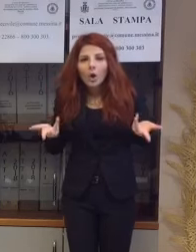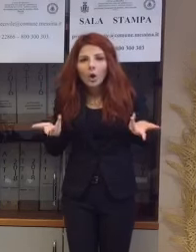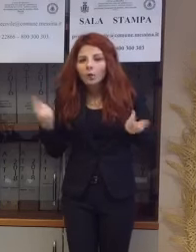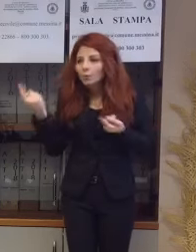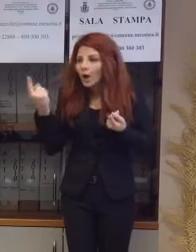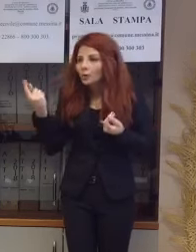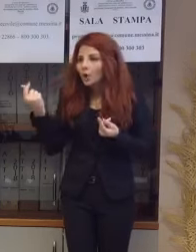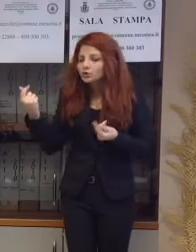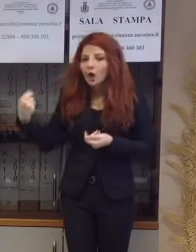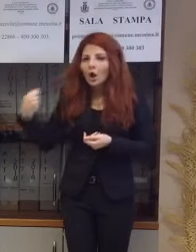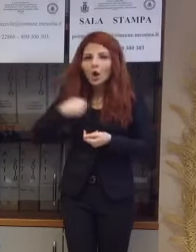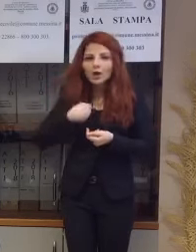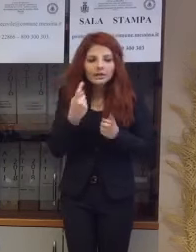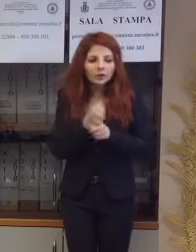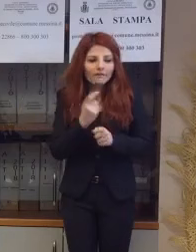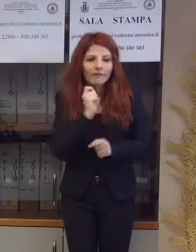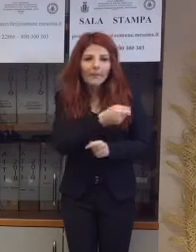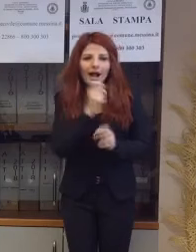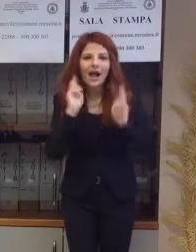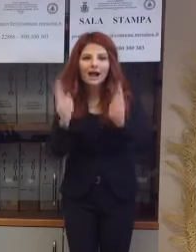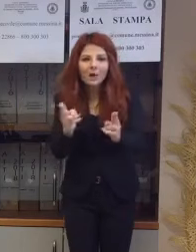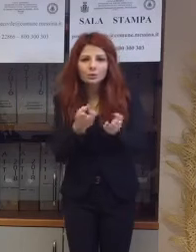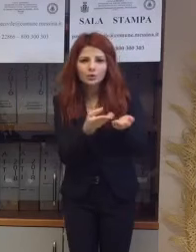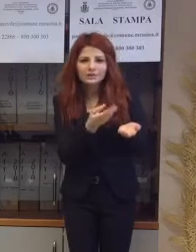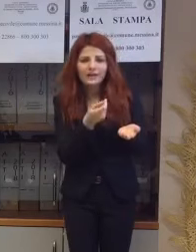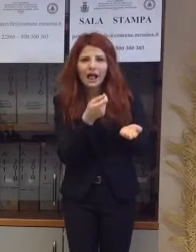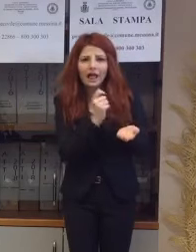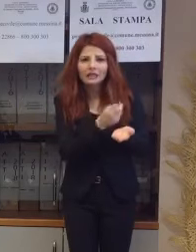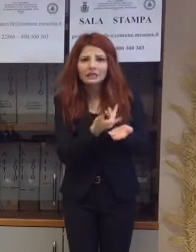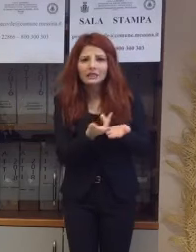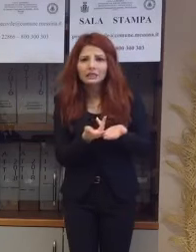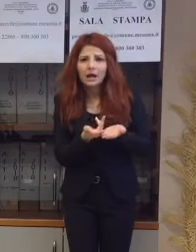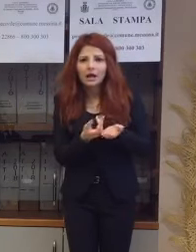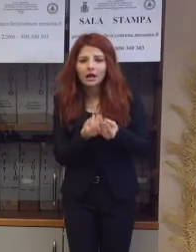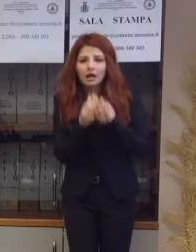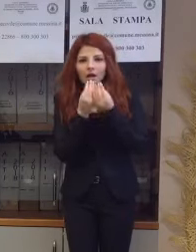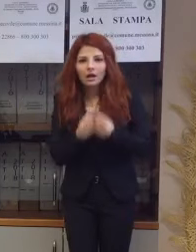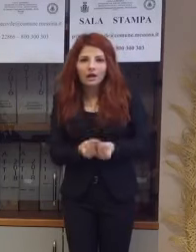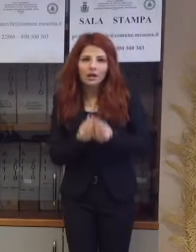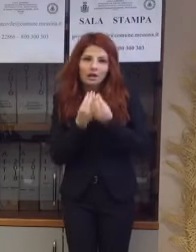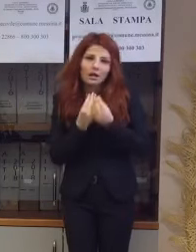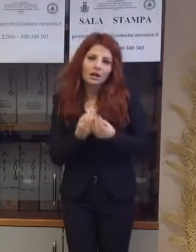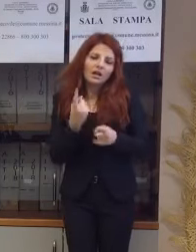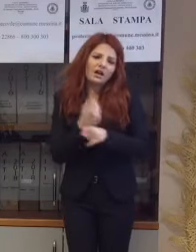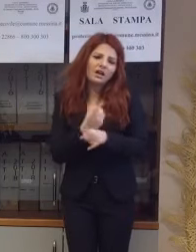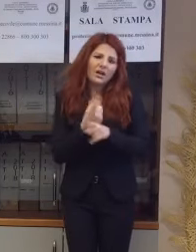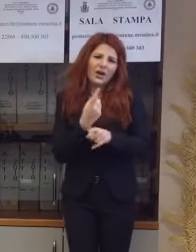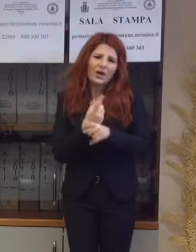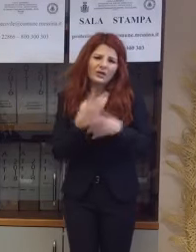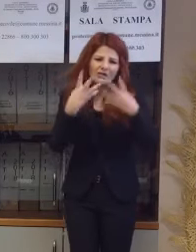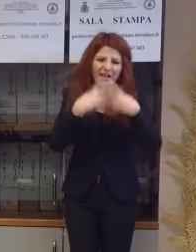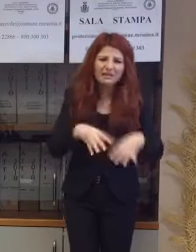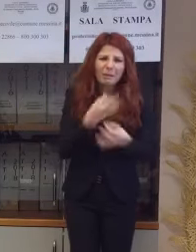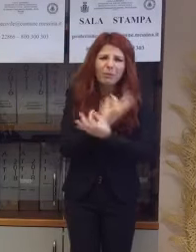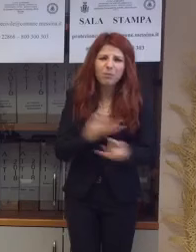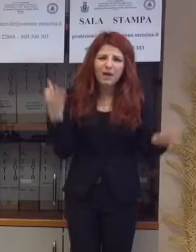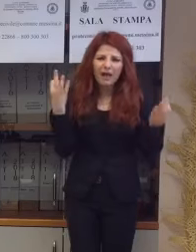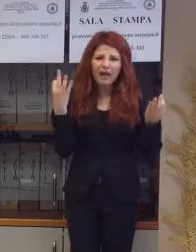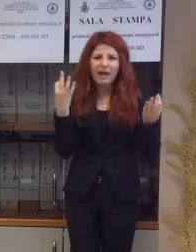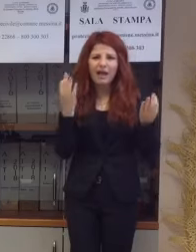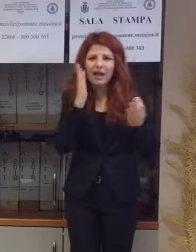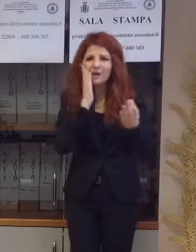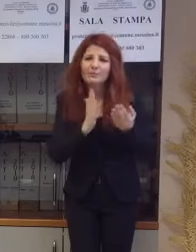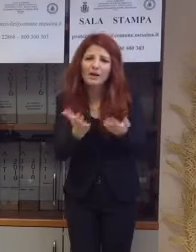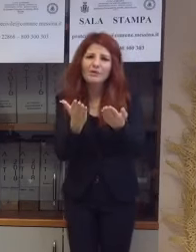conti, ma la finiamo di imitare Perecottari e di fare provvedimenti che hanno un senso. Marco Falcone, tu che mi segui,